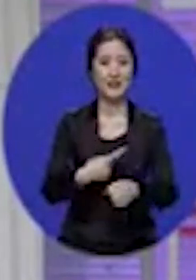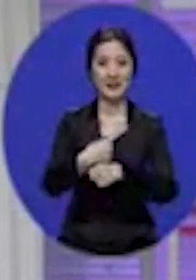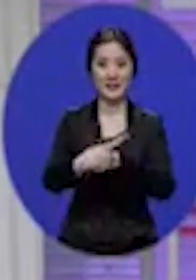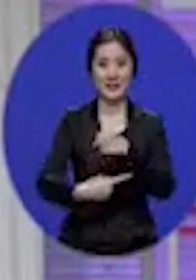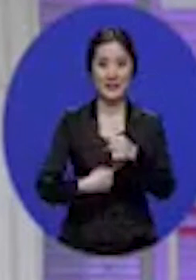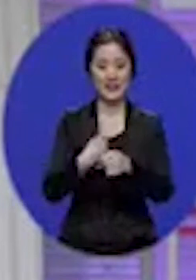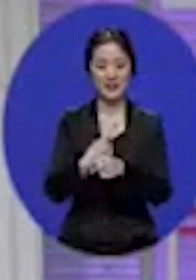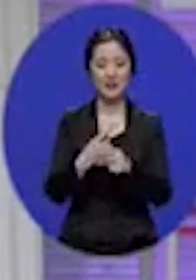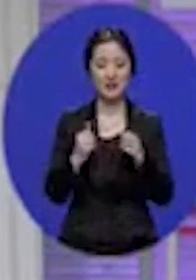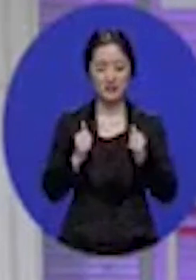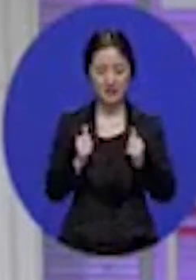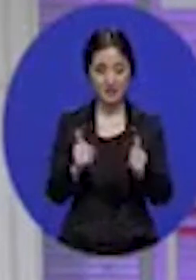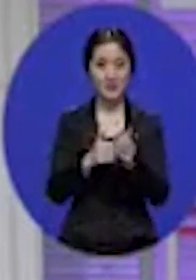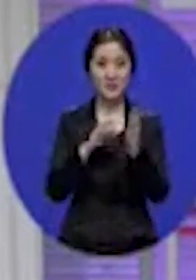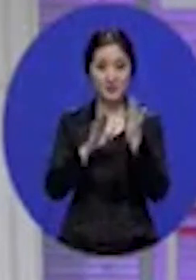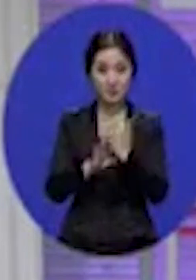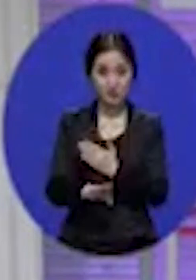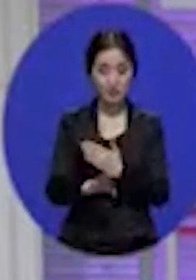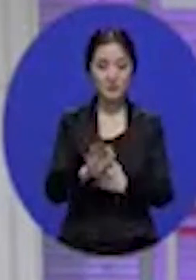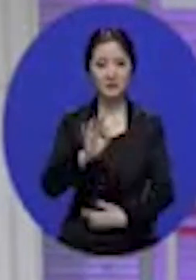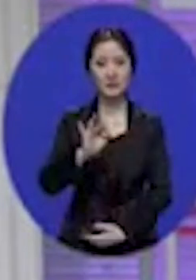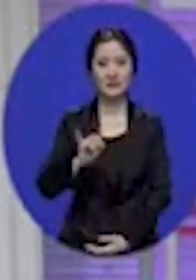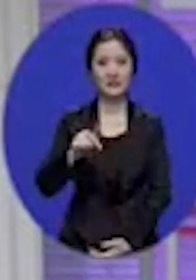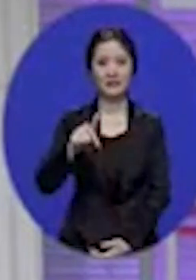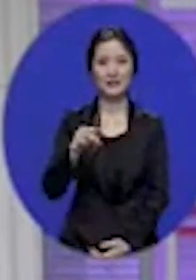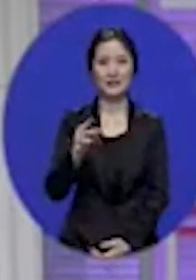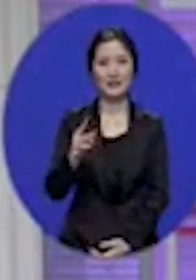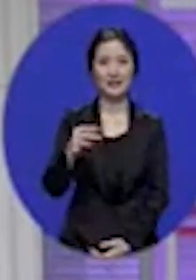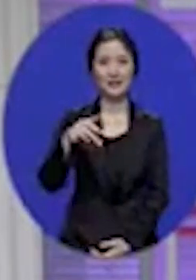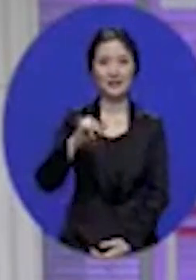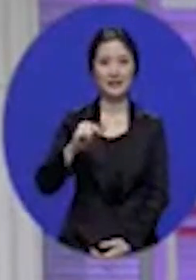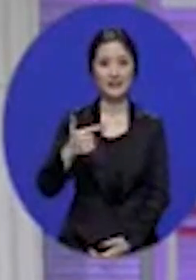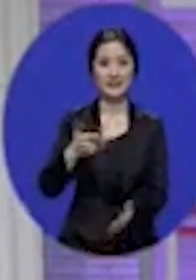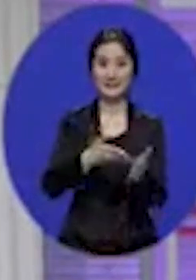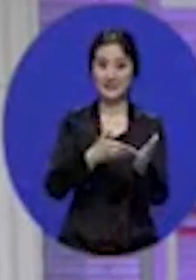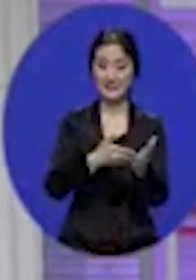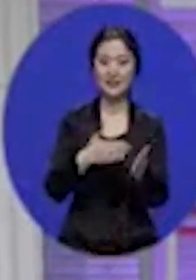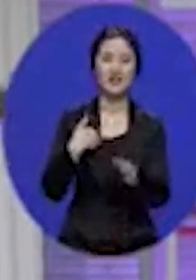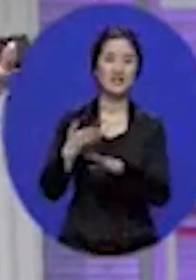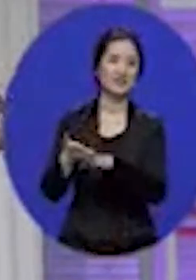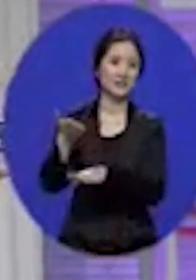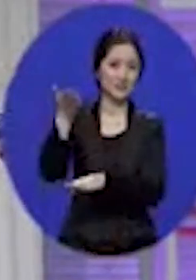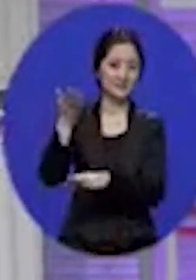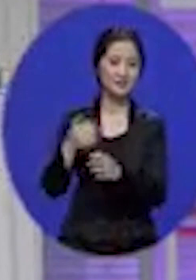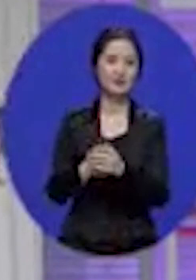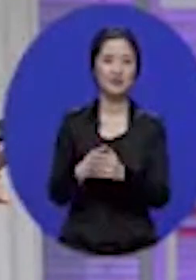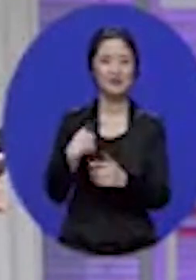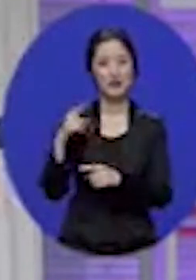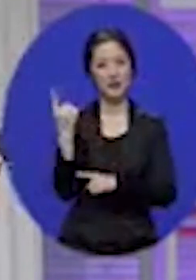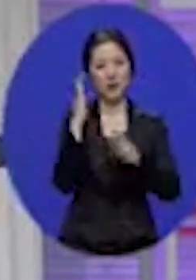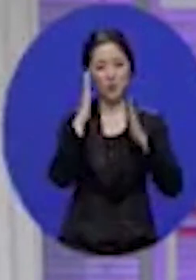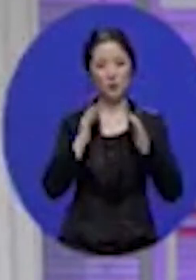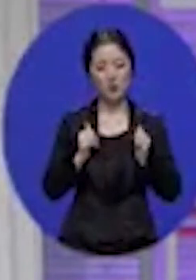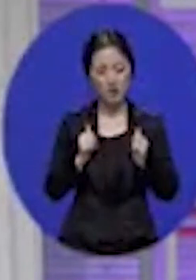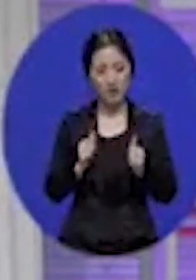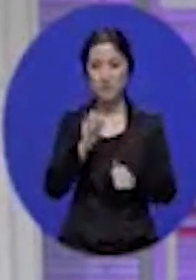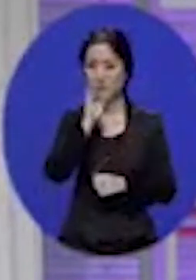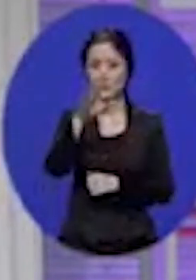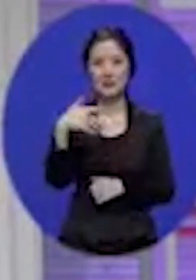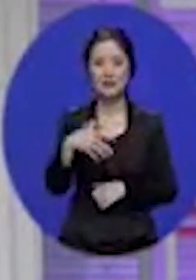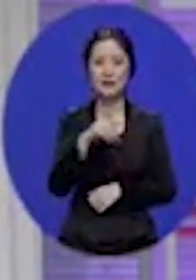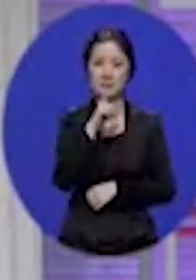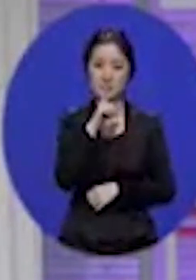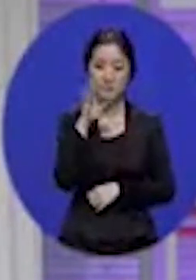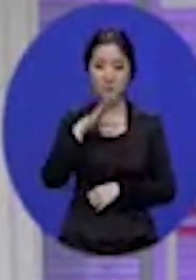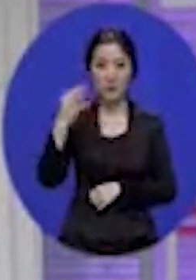지났는데 마침 이계진 아나운서가 저희 이제 팀장님이셨는데 제가 야구 공부를 말 안 하고 혼자 하던 거를 그분이 알게